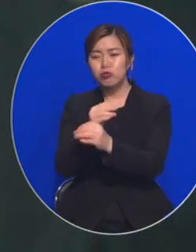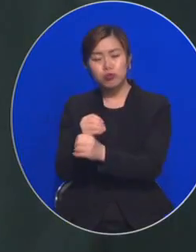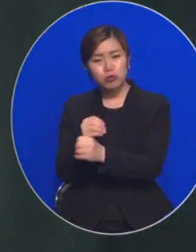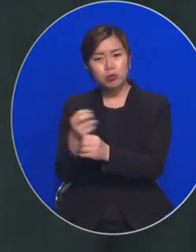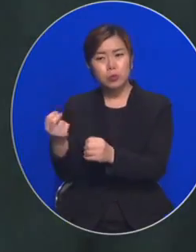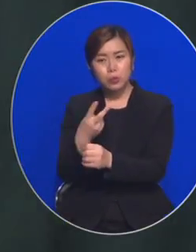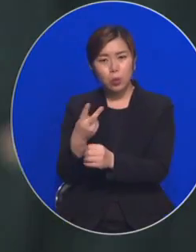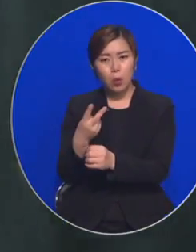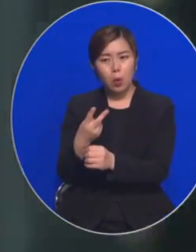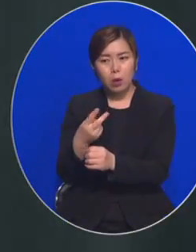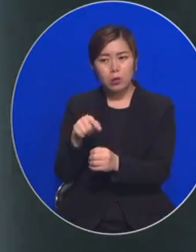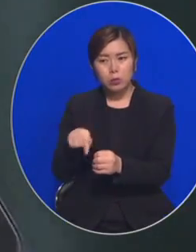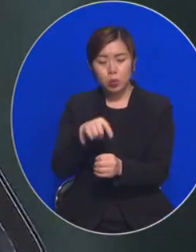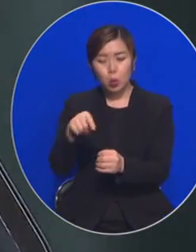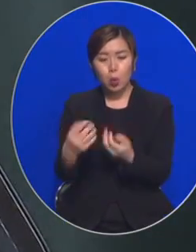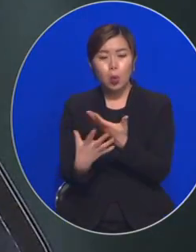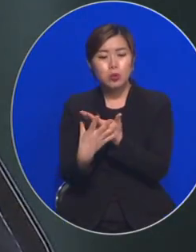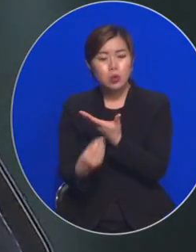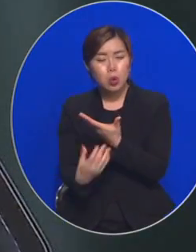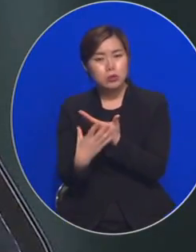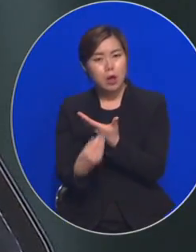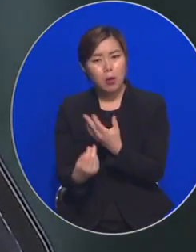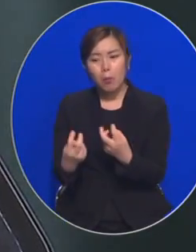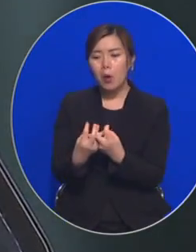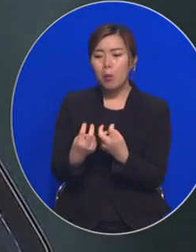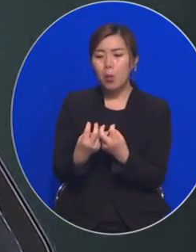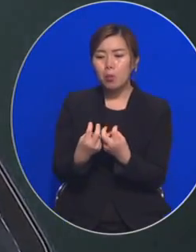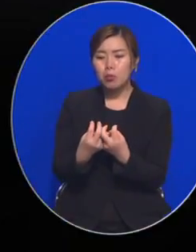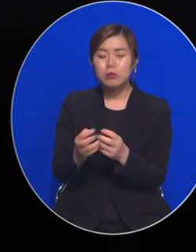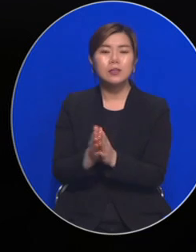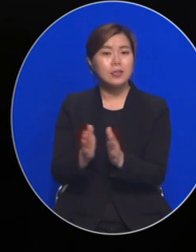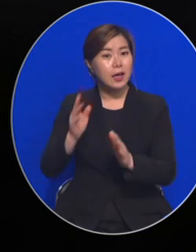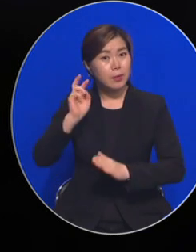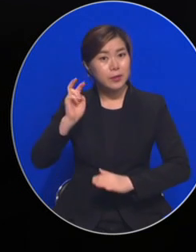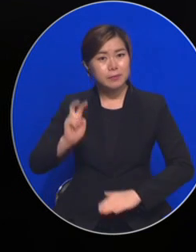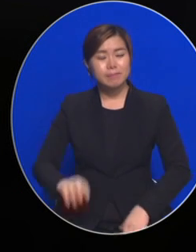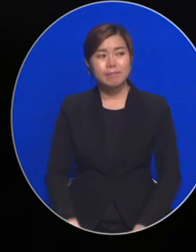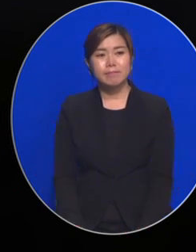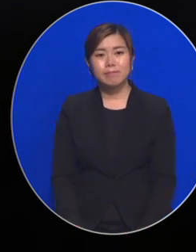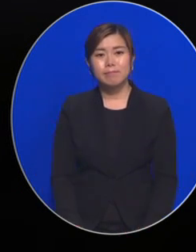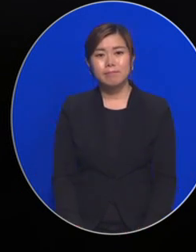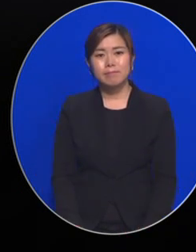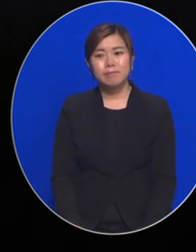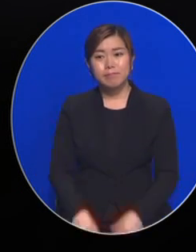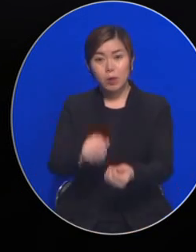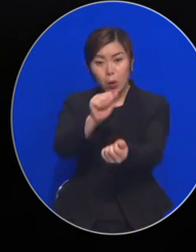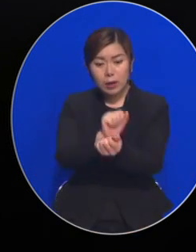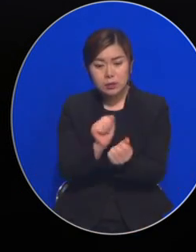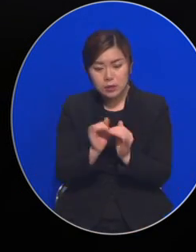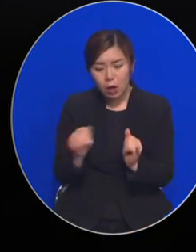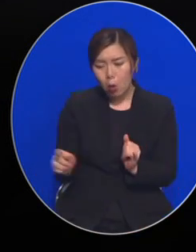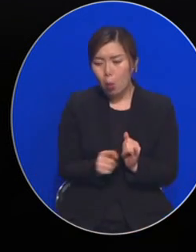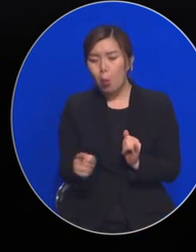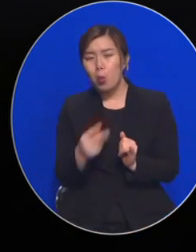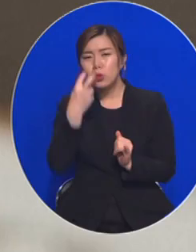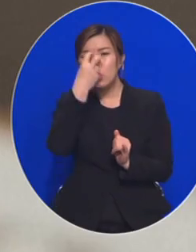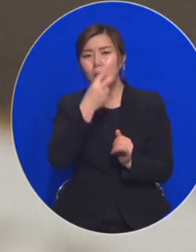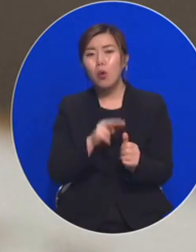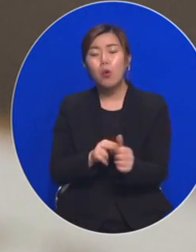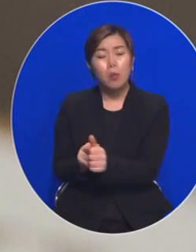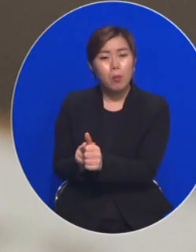전화번호가 지자체 서버에 저장되는 방안도 도입을 검토합니다. 확진자 이동 경로에 대한 정보 관리도